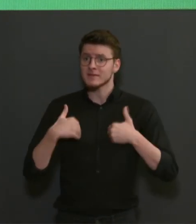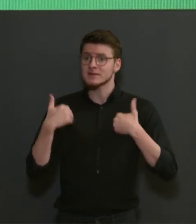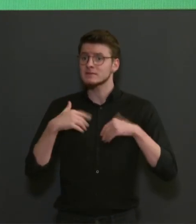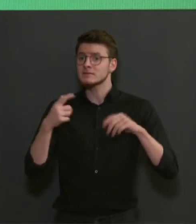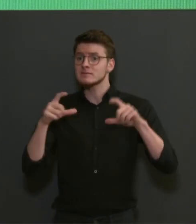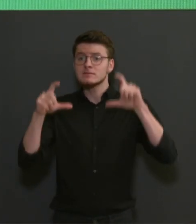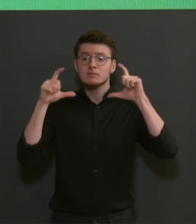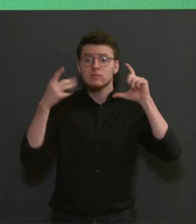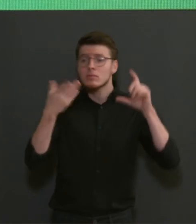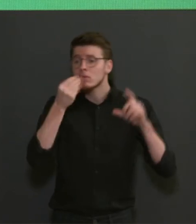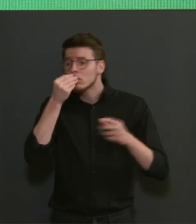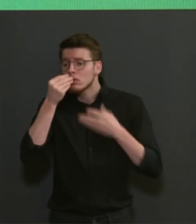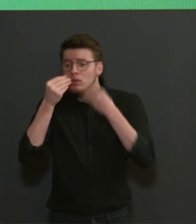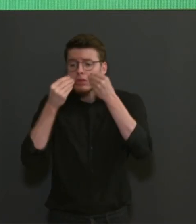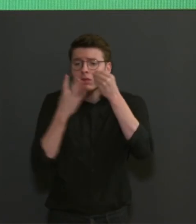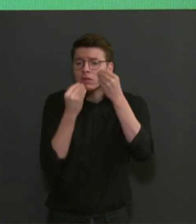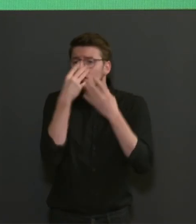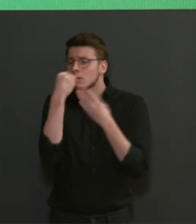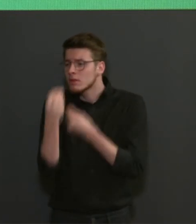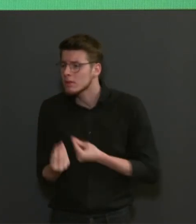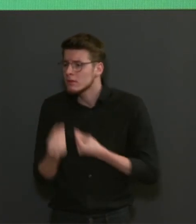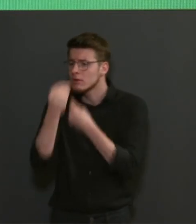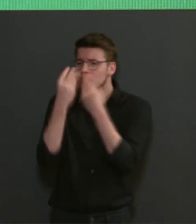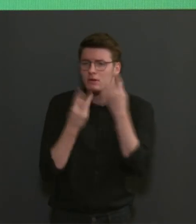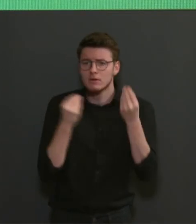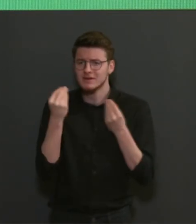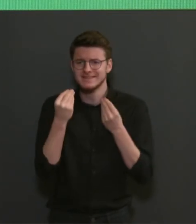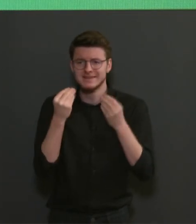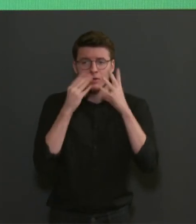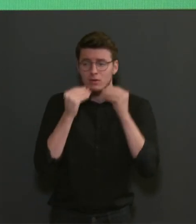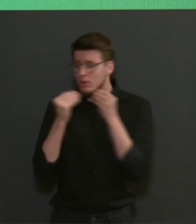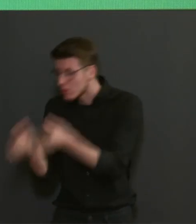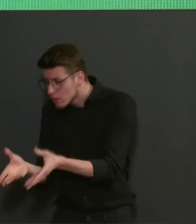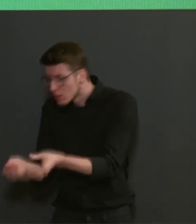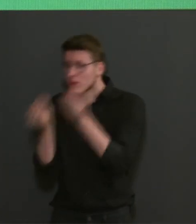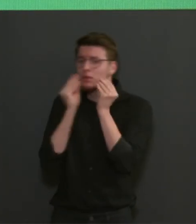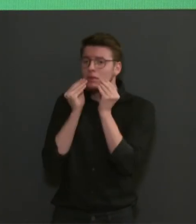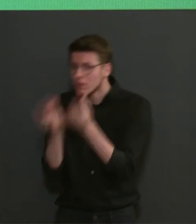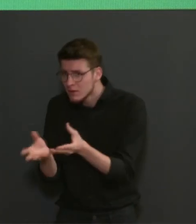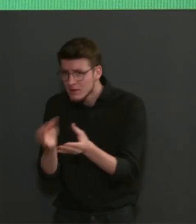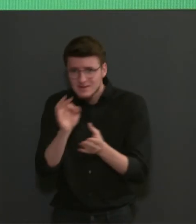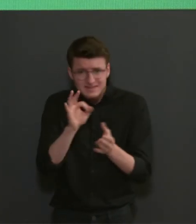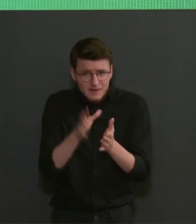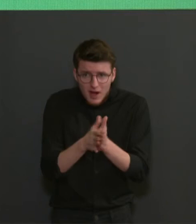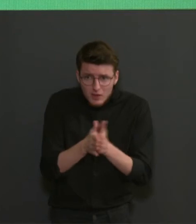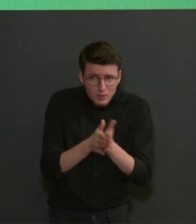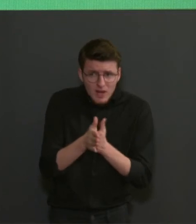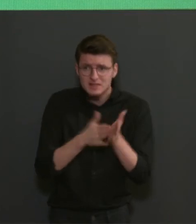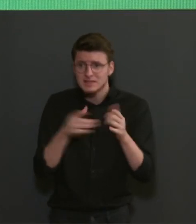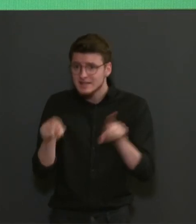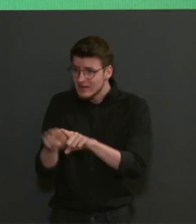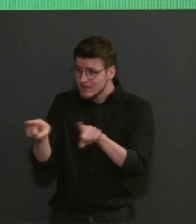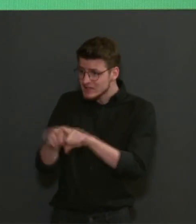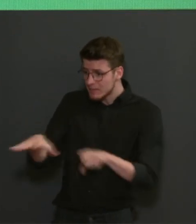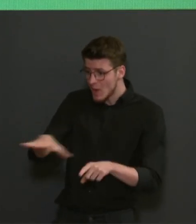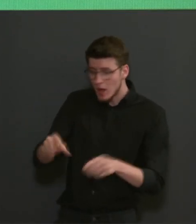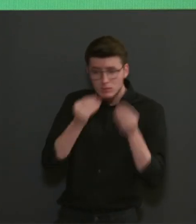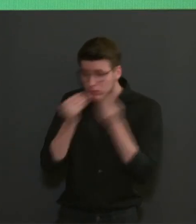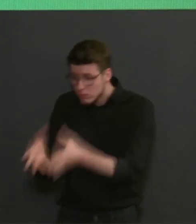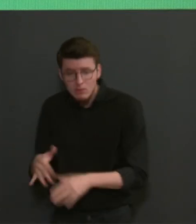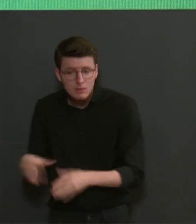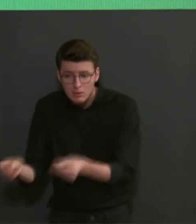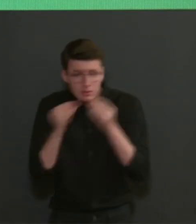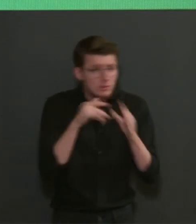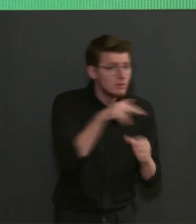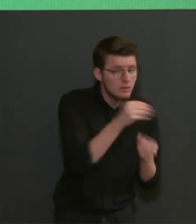op en af zonder de handen te wassen, laten het rondslingeren op dezelfde tafel, kast of bureau. Dus hierbij